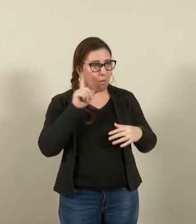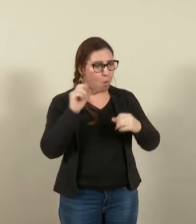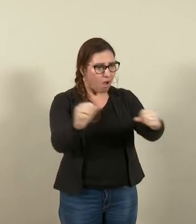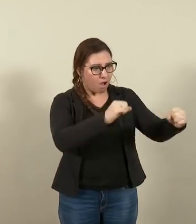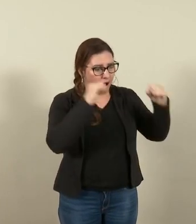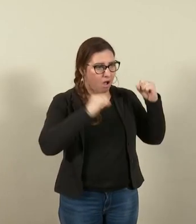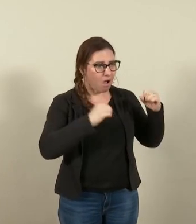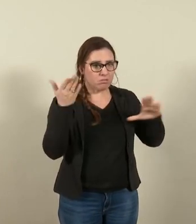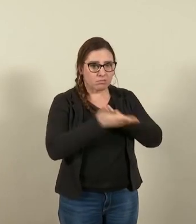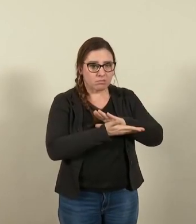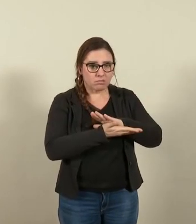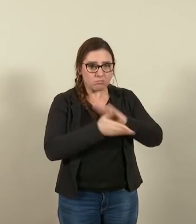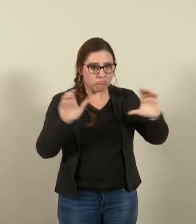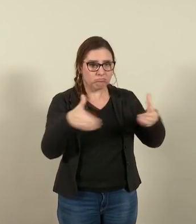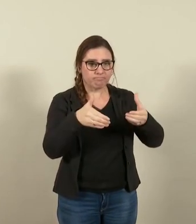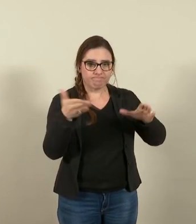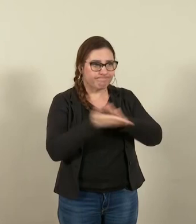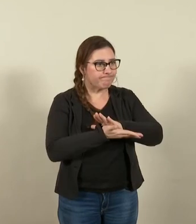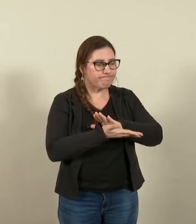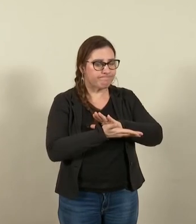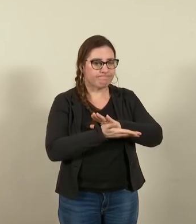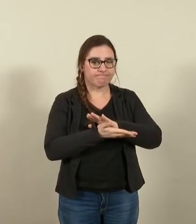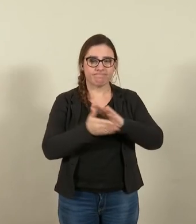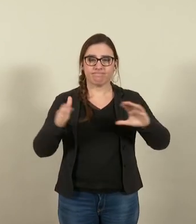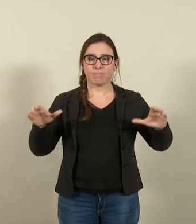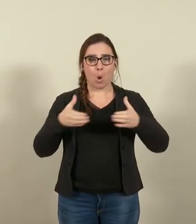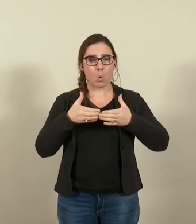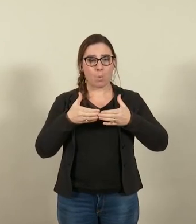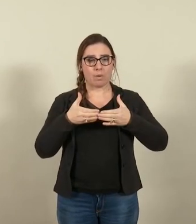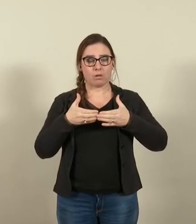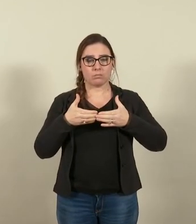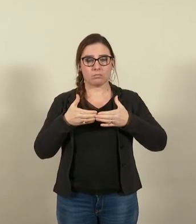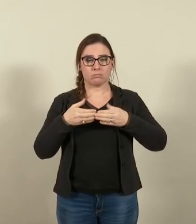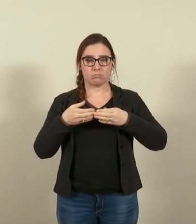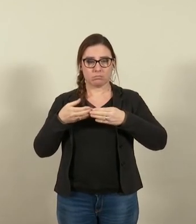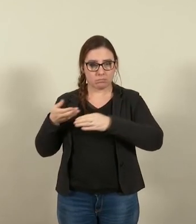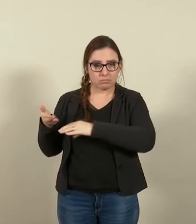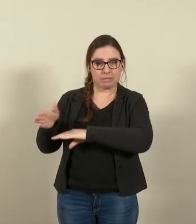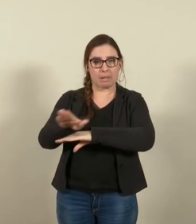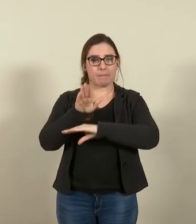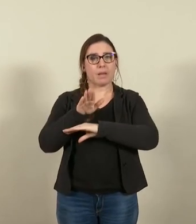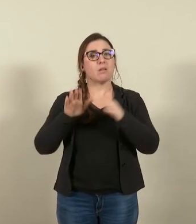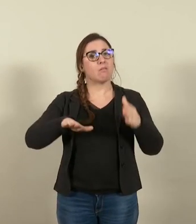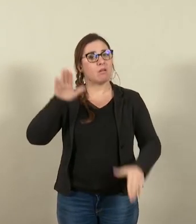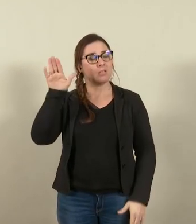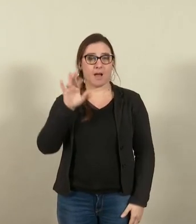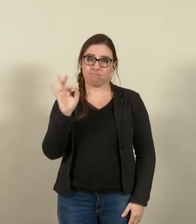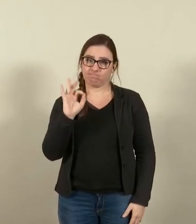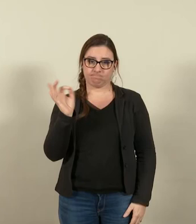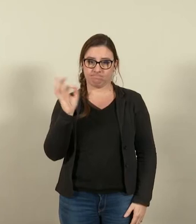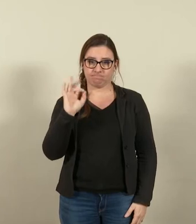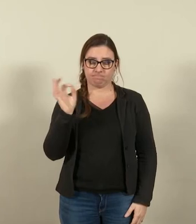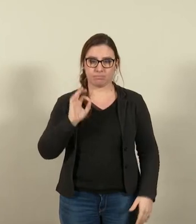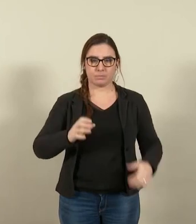faire quelque chose de collectif et donc notre groupe ne va pas présenter de candidats à cette liste